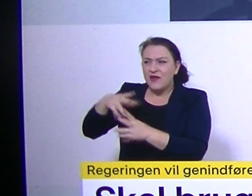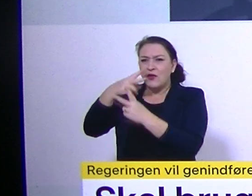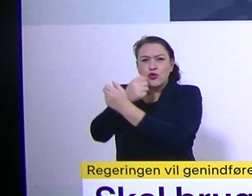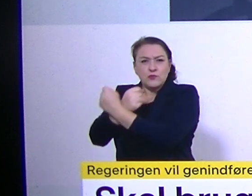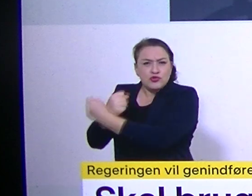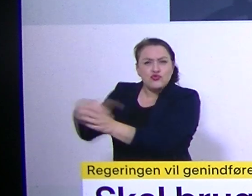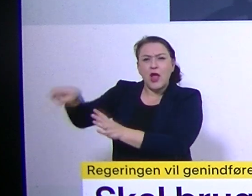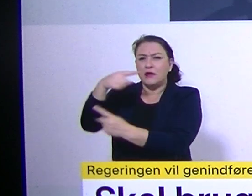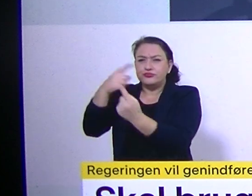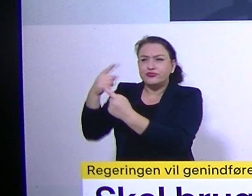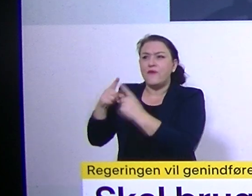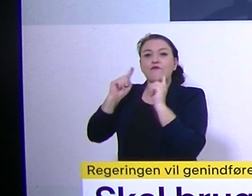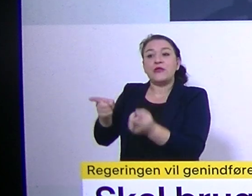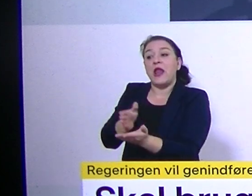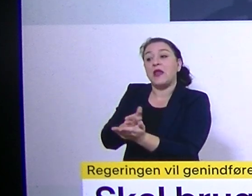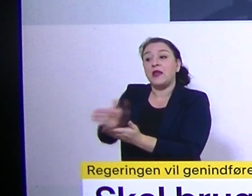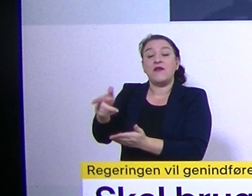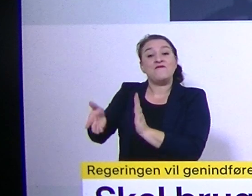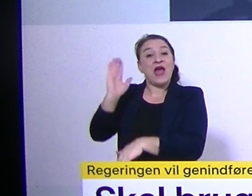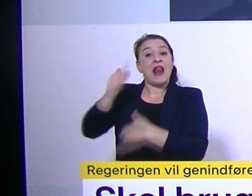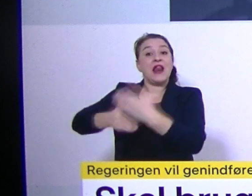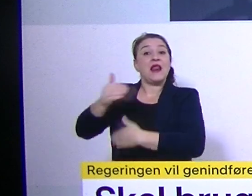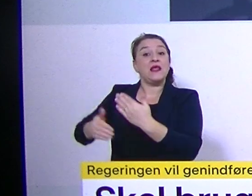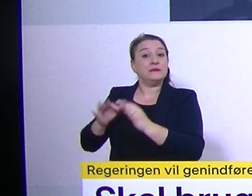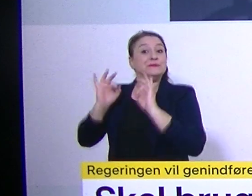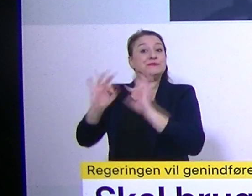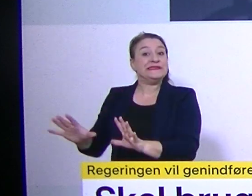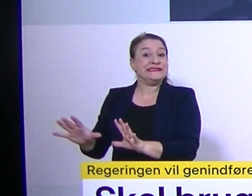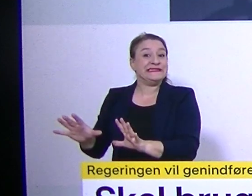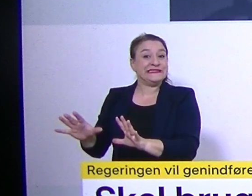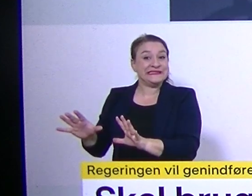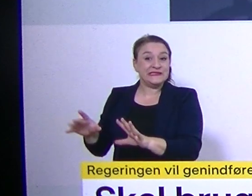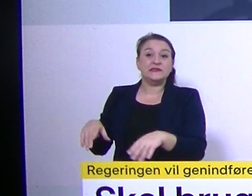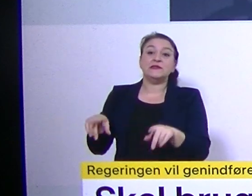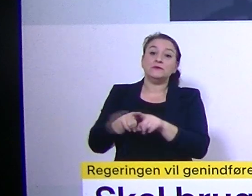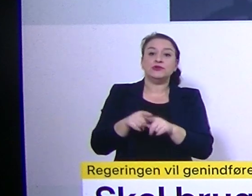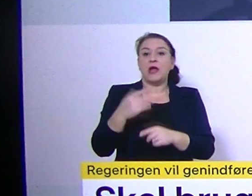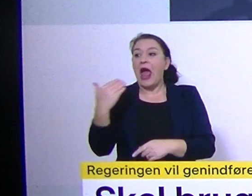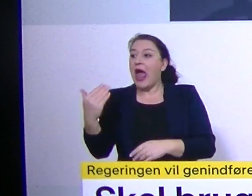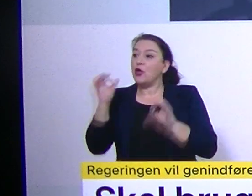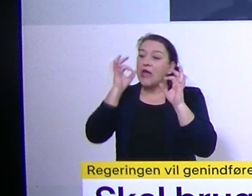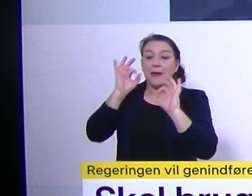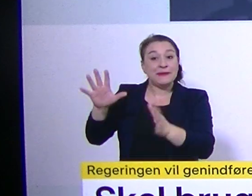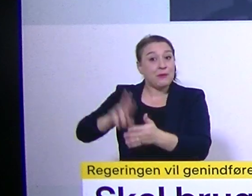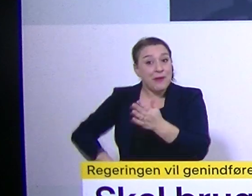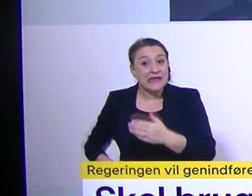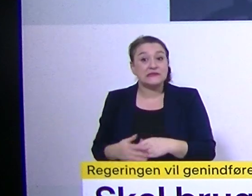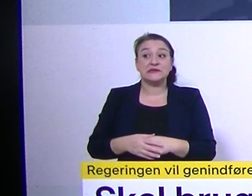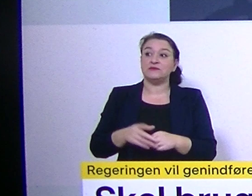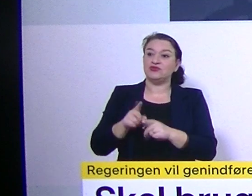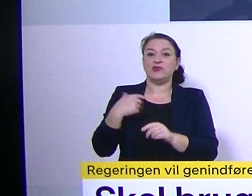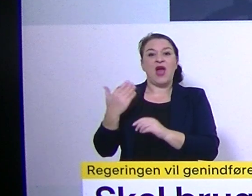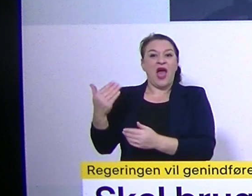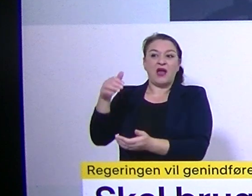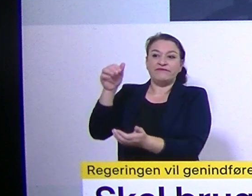afvikles alle steder. Så den nødvendige hygiejne er på plads på alle valgsteder håndsprit, rengøring.